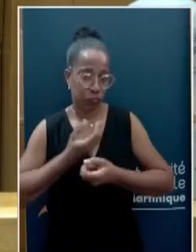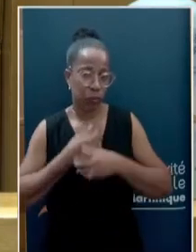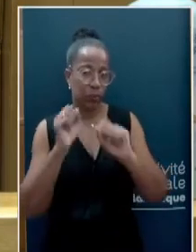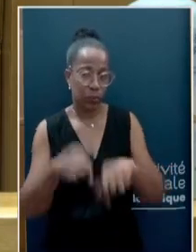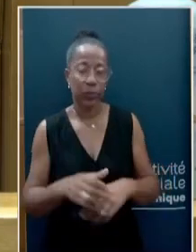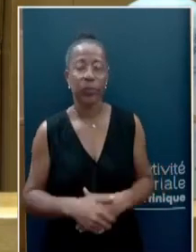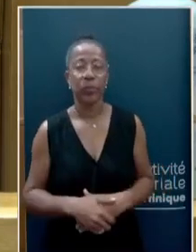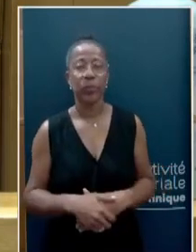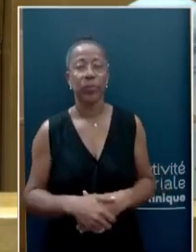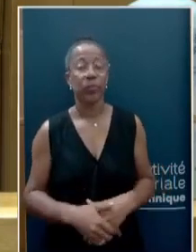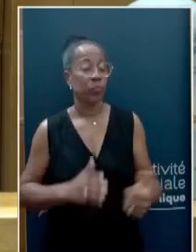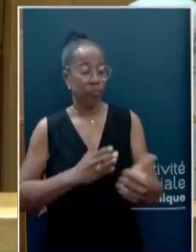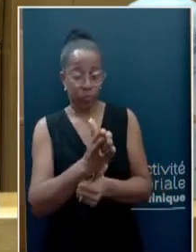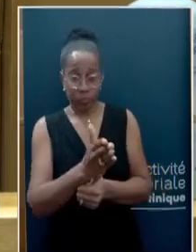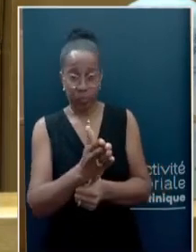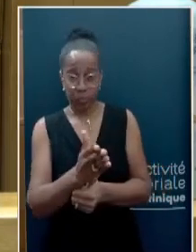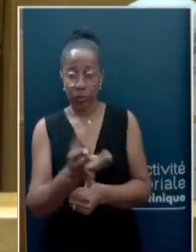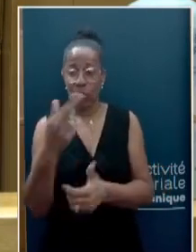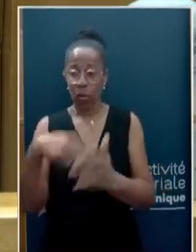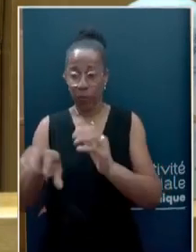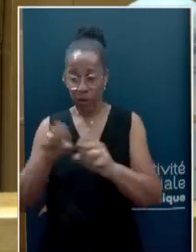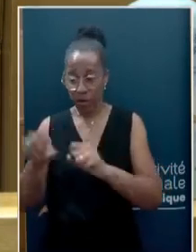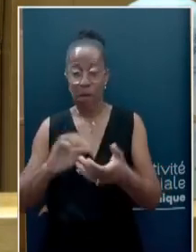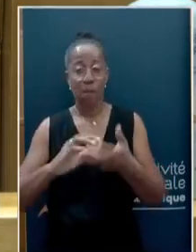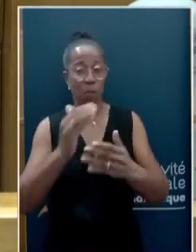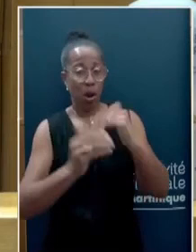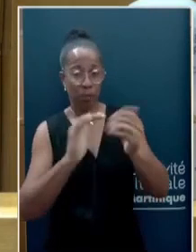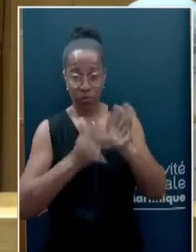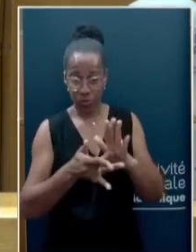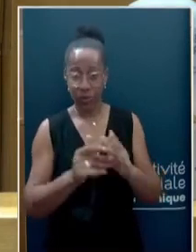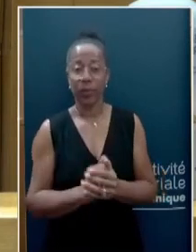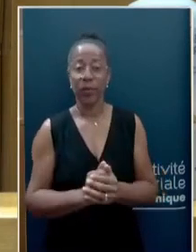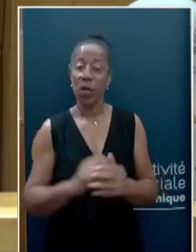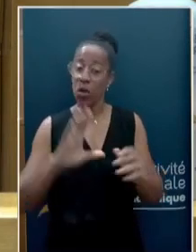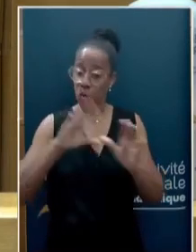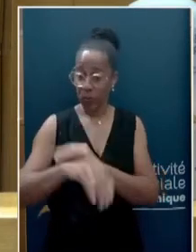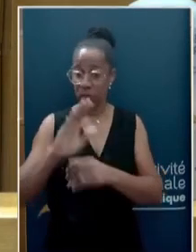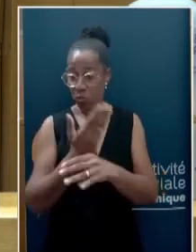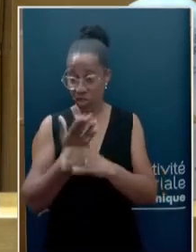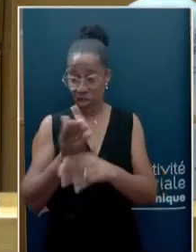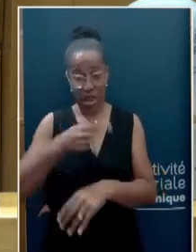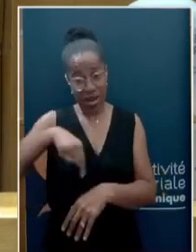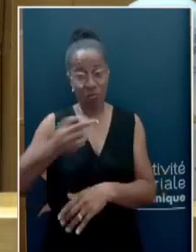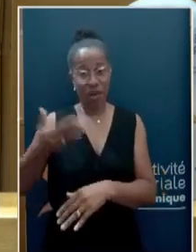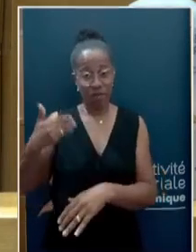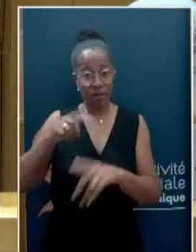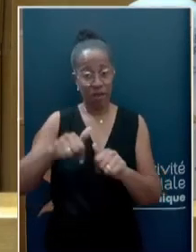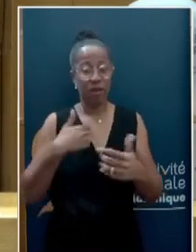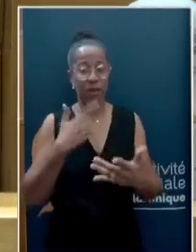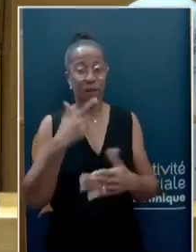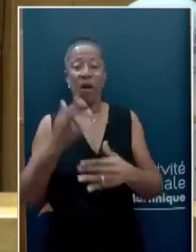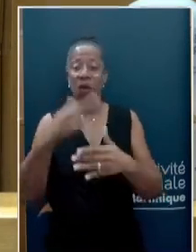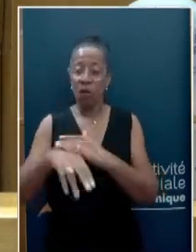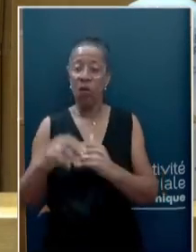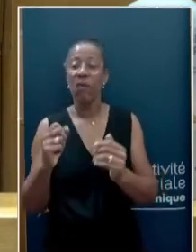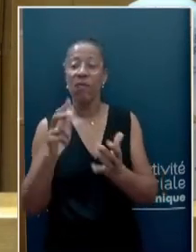côté, vous reprenez tous nos programmes, vous reprenez même nos projets, vous revalidez le PADMA, ça va faire